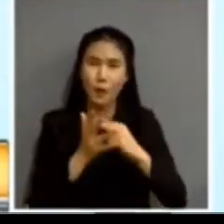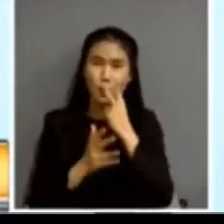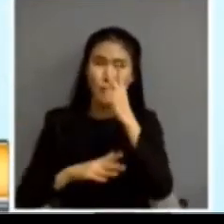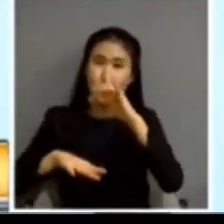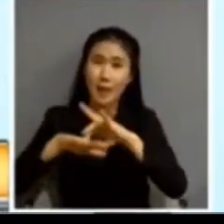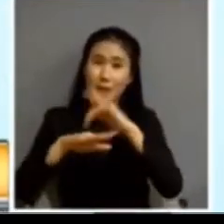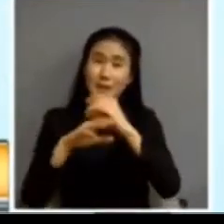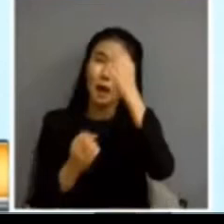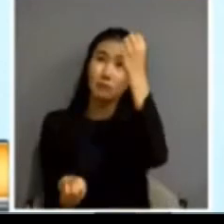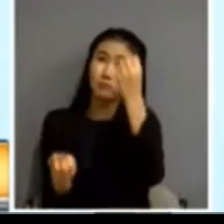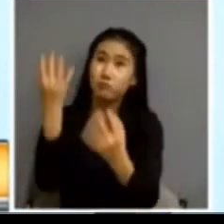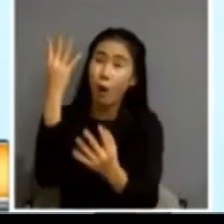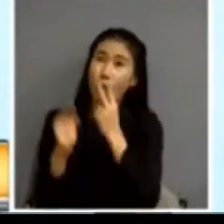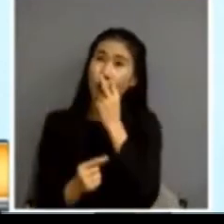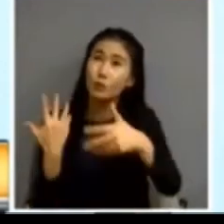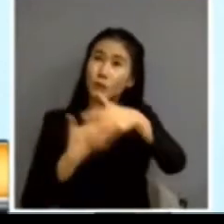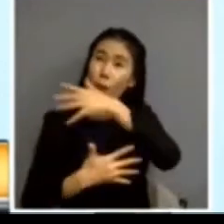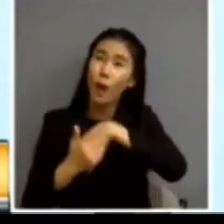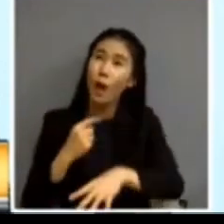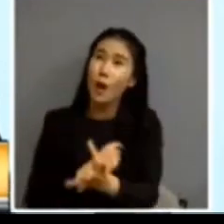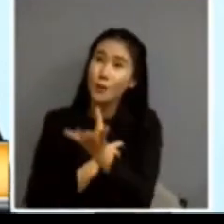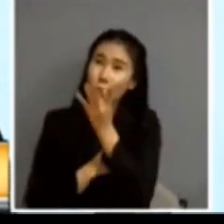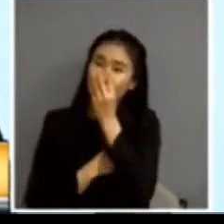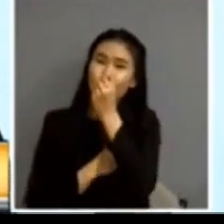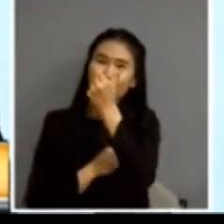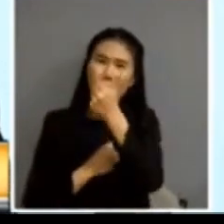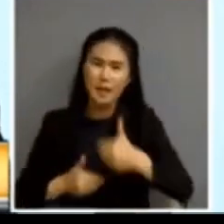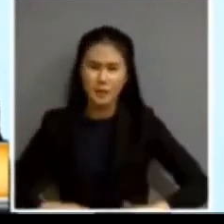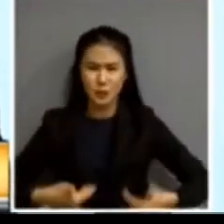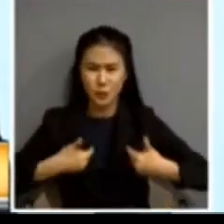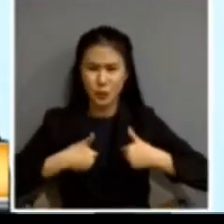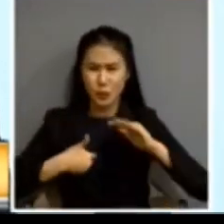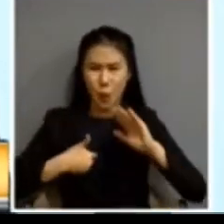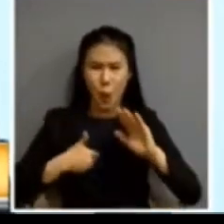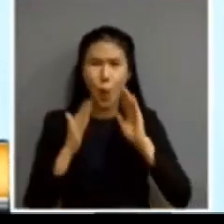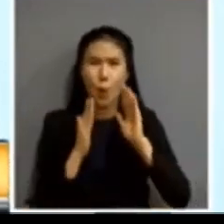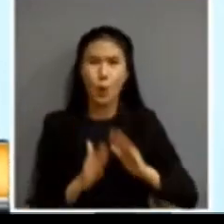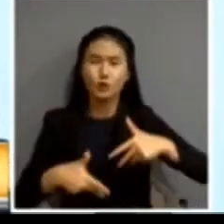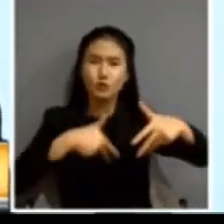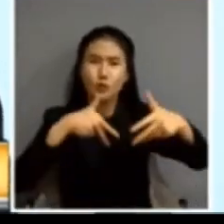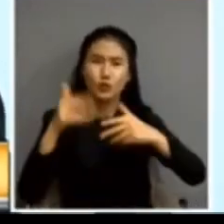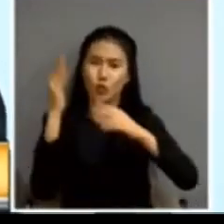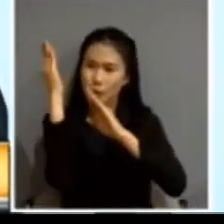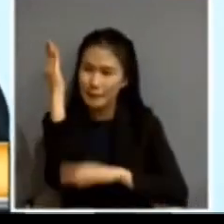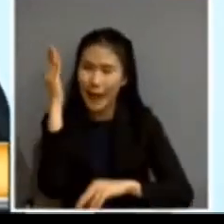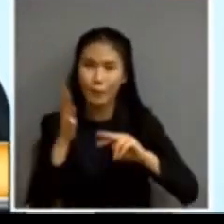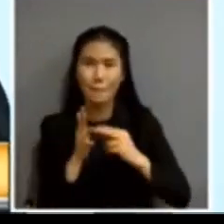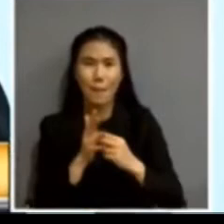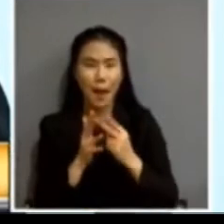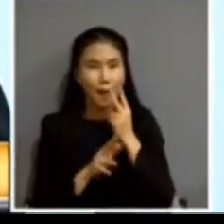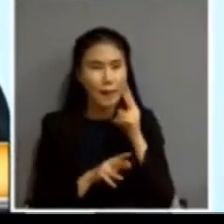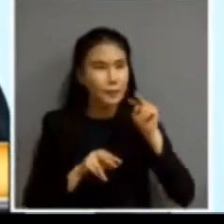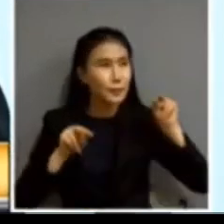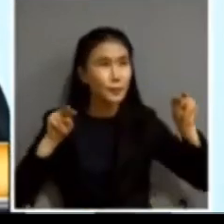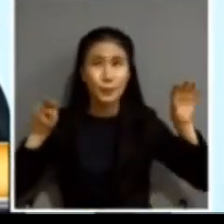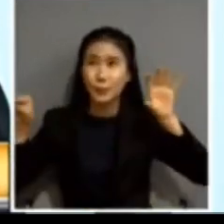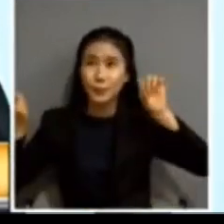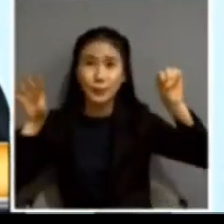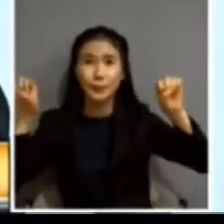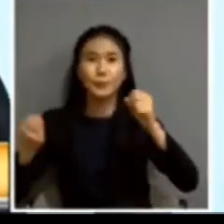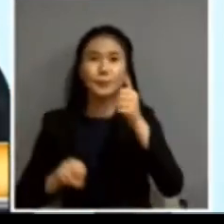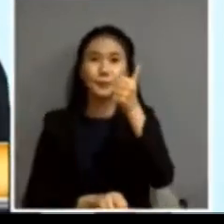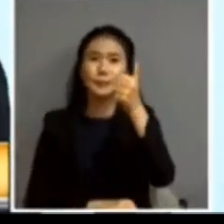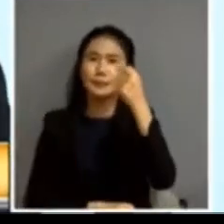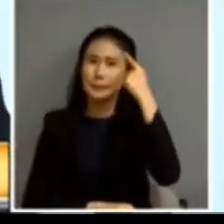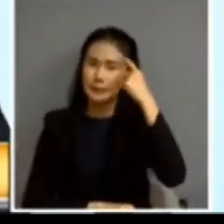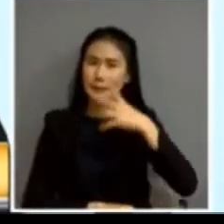าติสิ่งแวดล้อมรวมถึงวิถีชีวิตท้องถิ่นชุมชนสองข้างทางแล้วก็จะมีการ